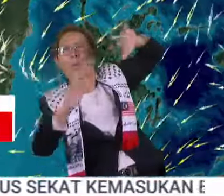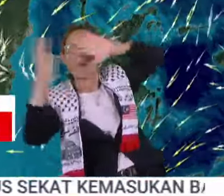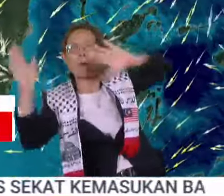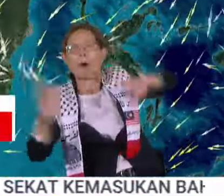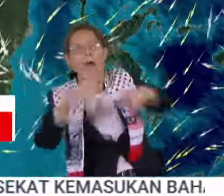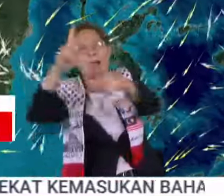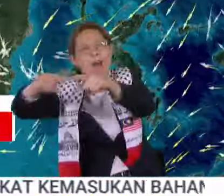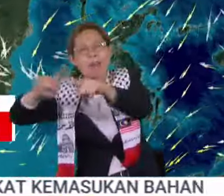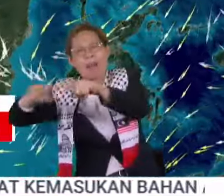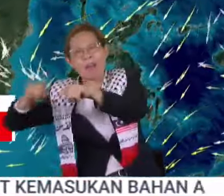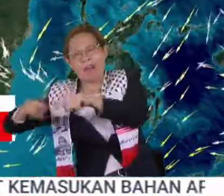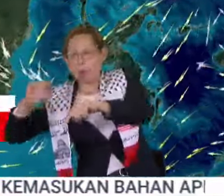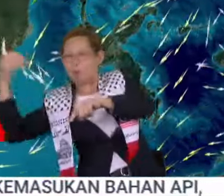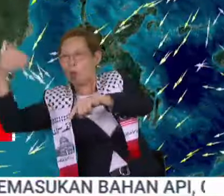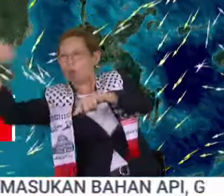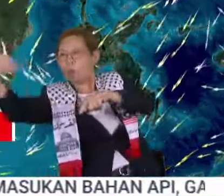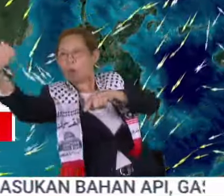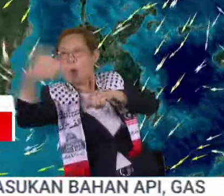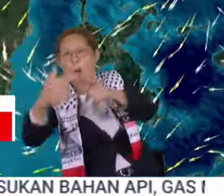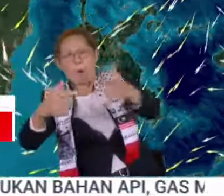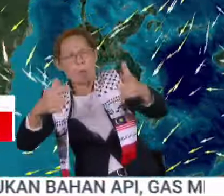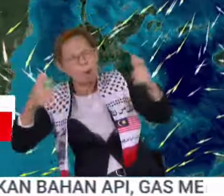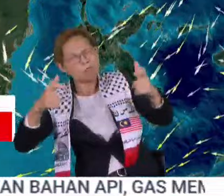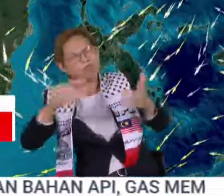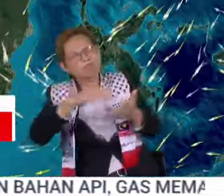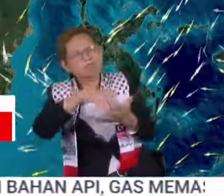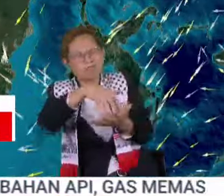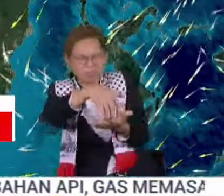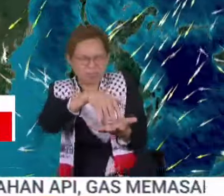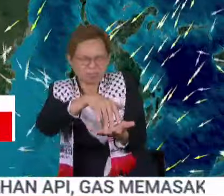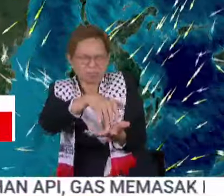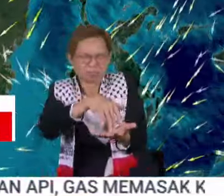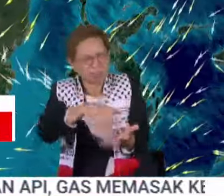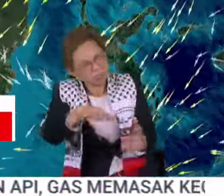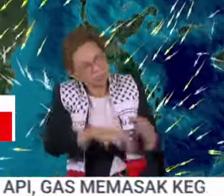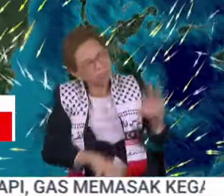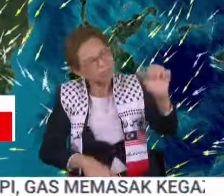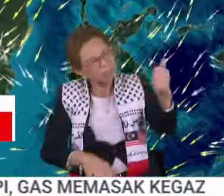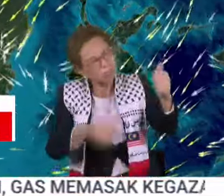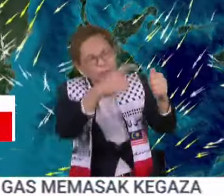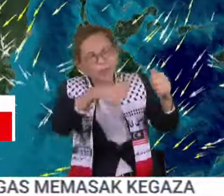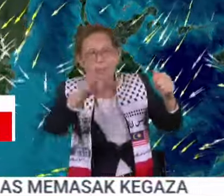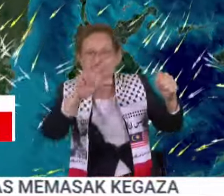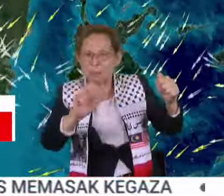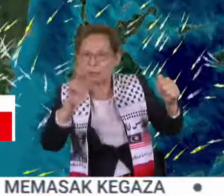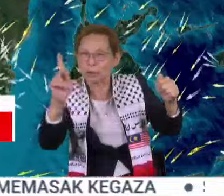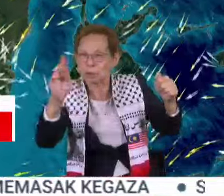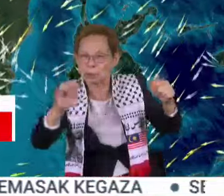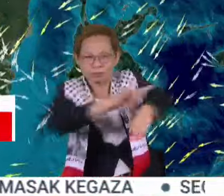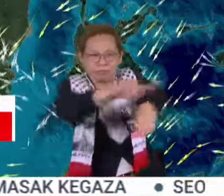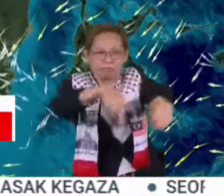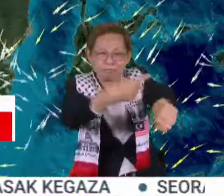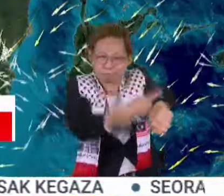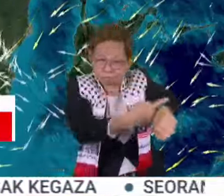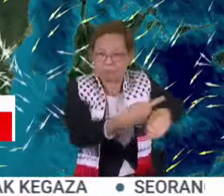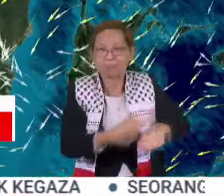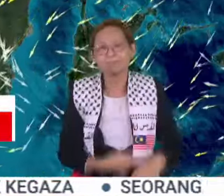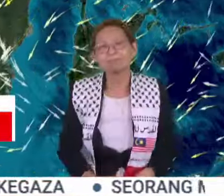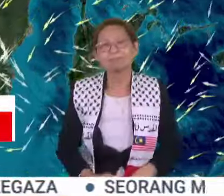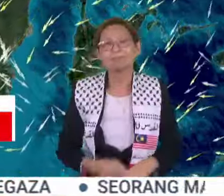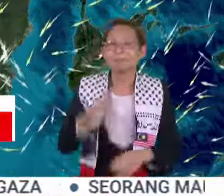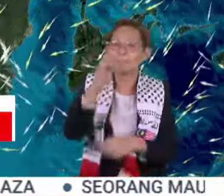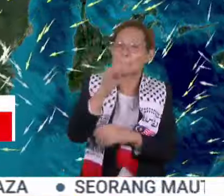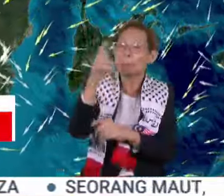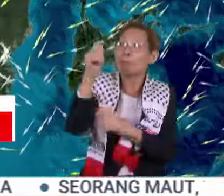daripada pelbagai halang dengan kelajuan yang agak lemah, iaitu sekitar 10 hingga 30 km/jam. Oleh